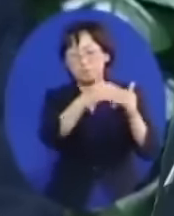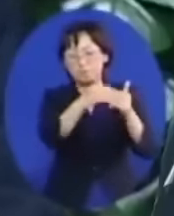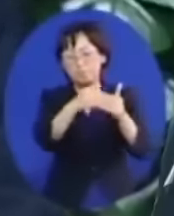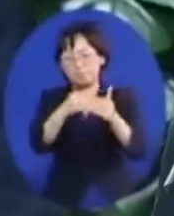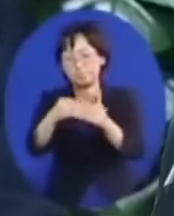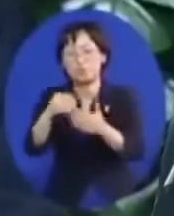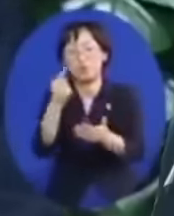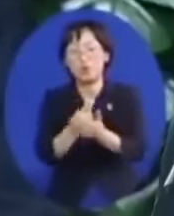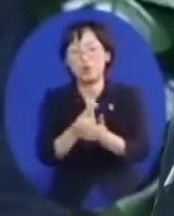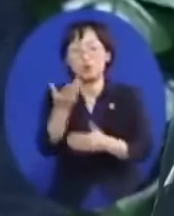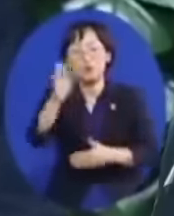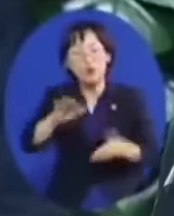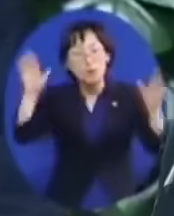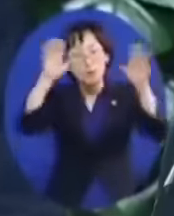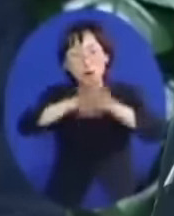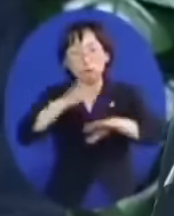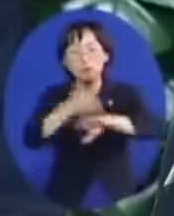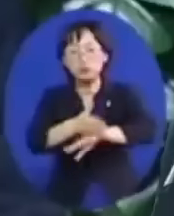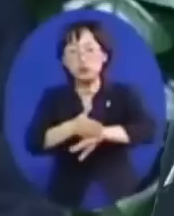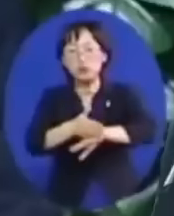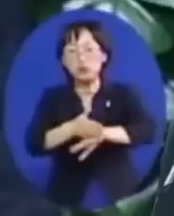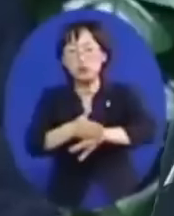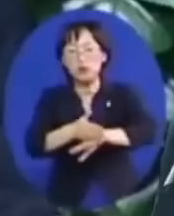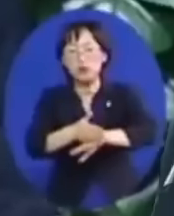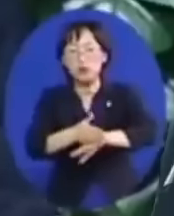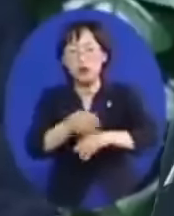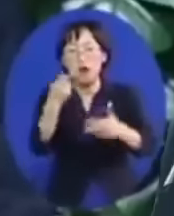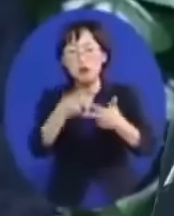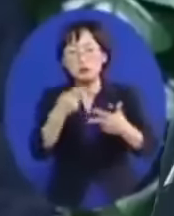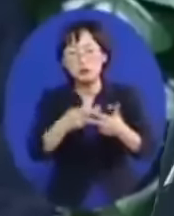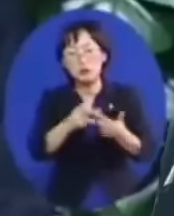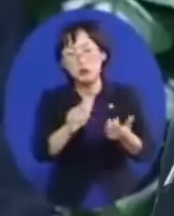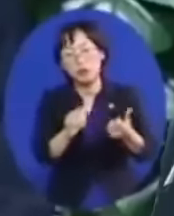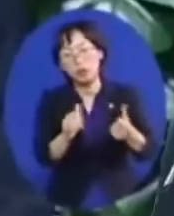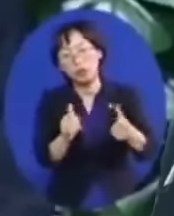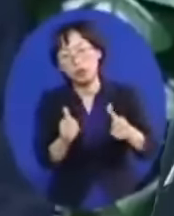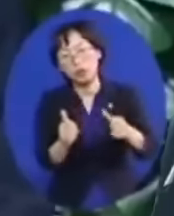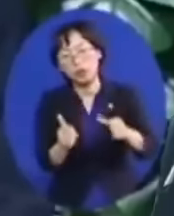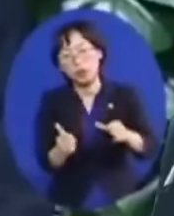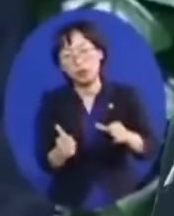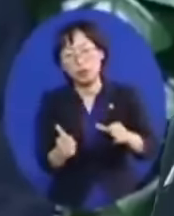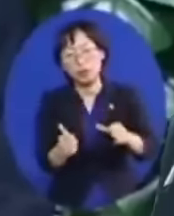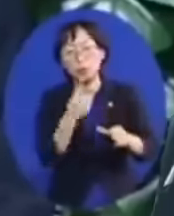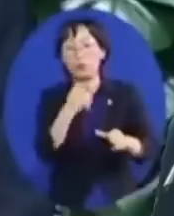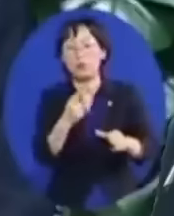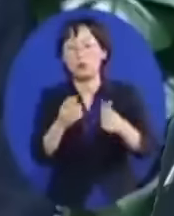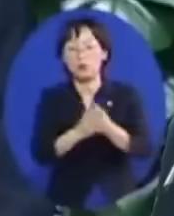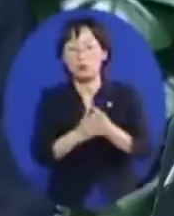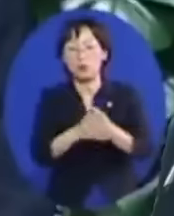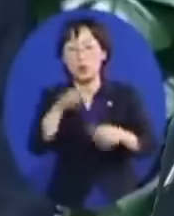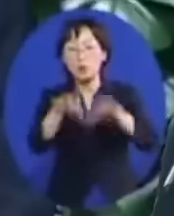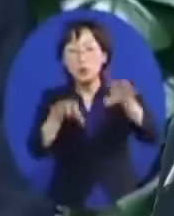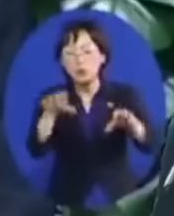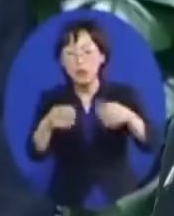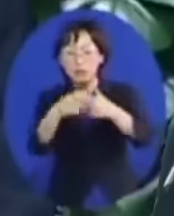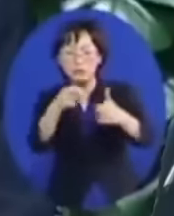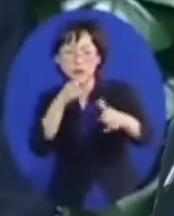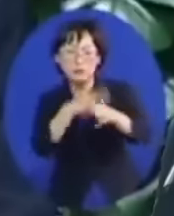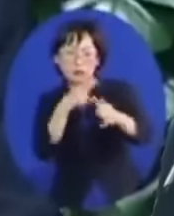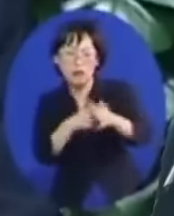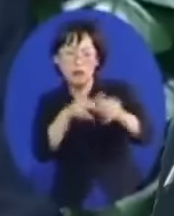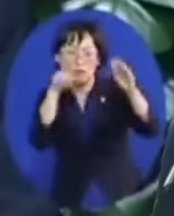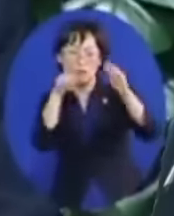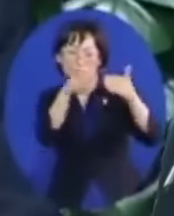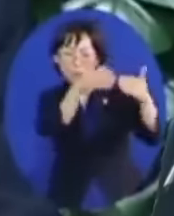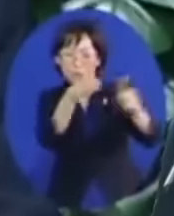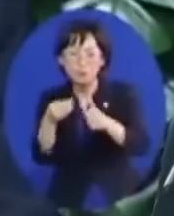그런데 벌써 밤은 늦었고 가보니 애는 뭐 죽게 됐었습니다. 그래서 동리의사를